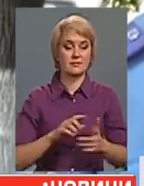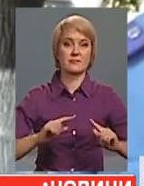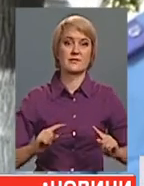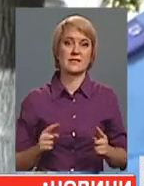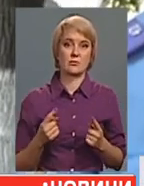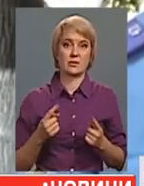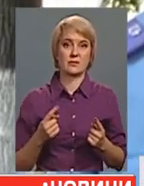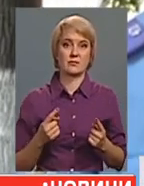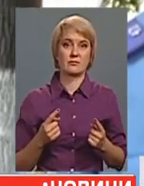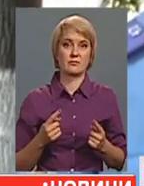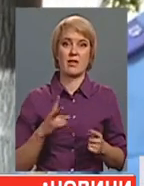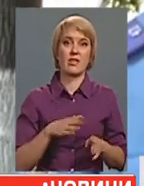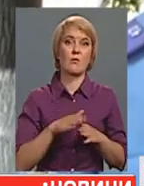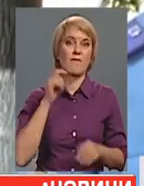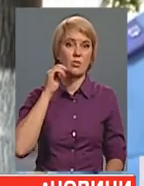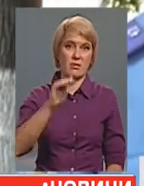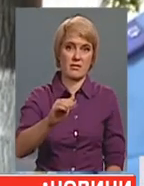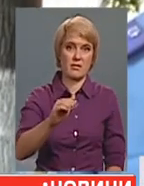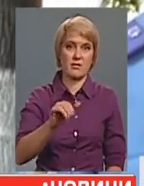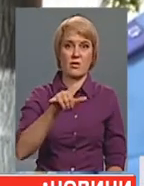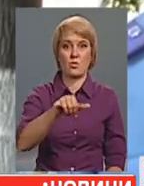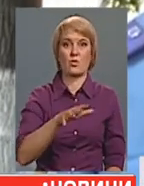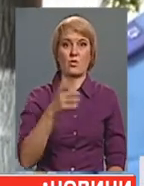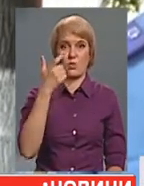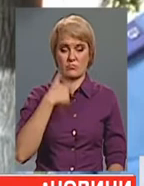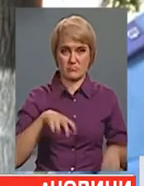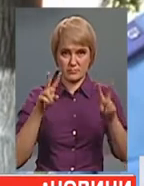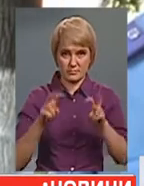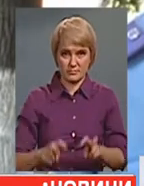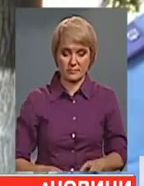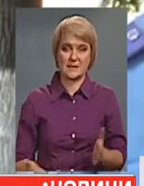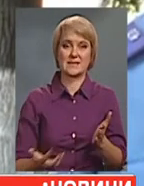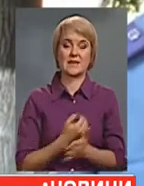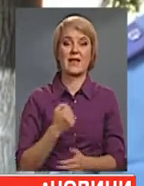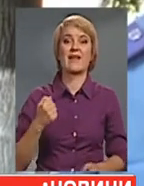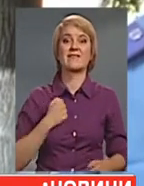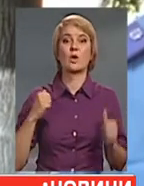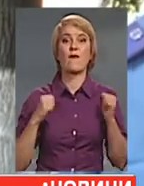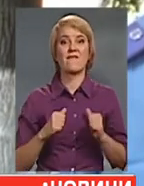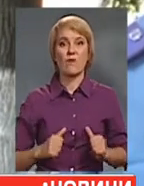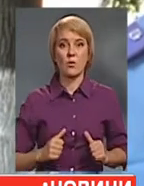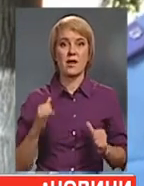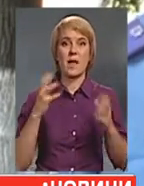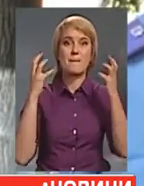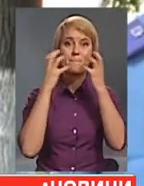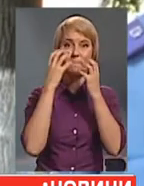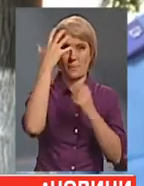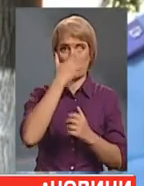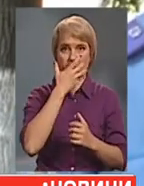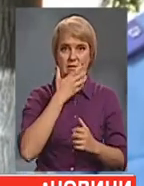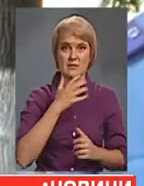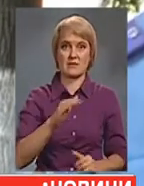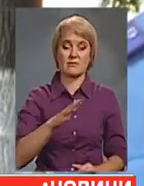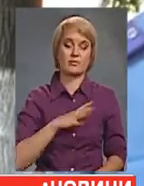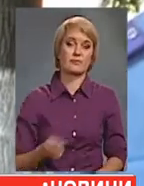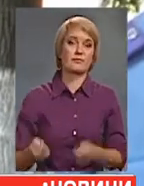затриманий неповнолітній, у якого при особистому огляді знайдена військова форма та протигази. Неповнолітній